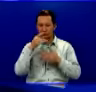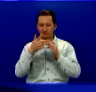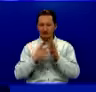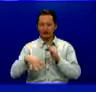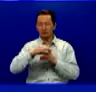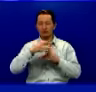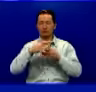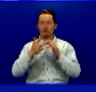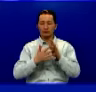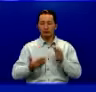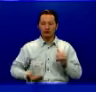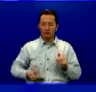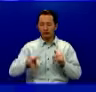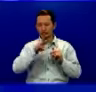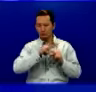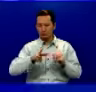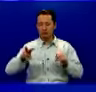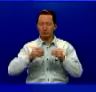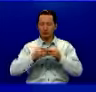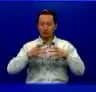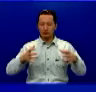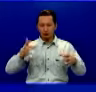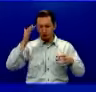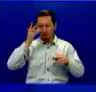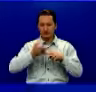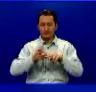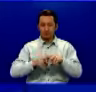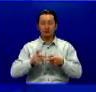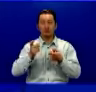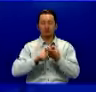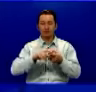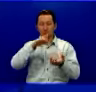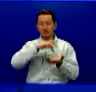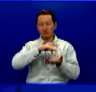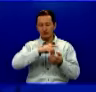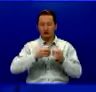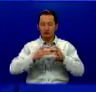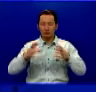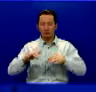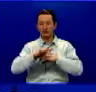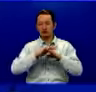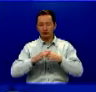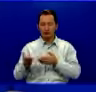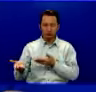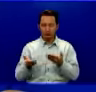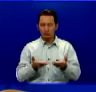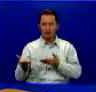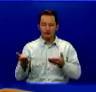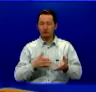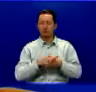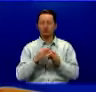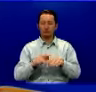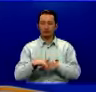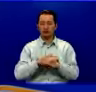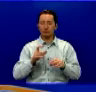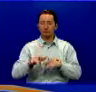қала жасау үшін жаңа орталығын салып жатырмыз. Сол төңірегінде шоғырланып, халықты тартып, халықтың